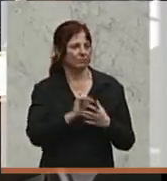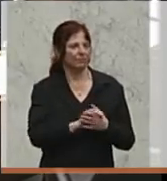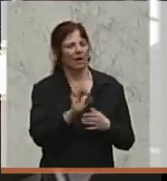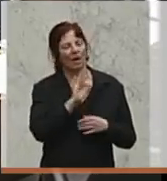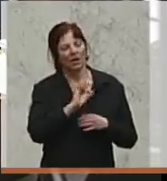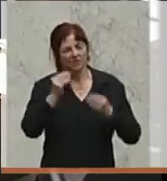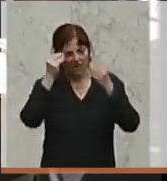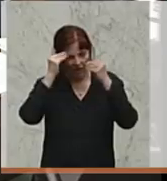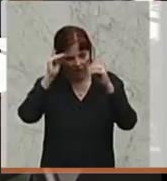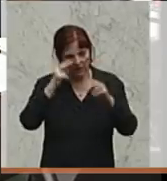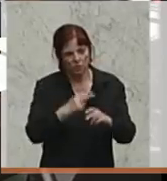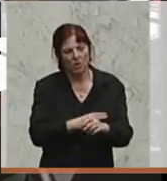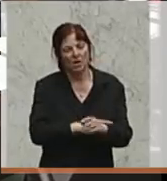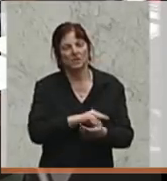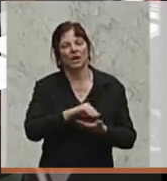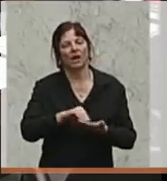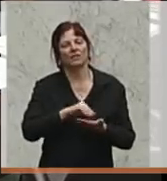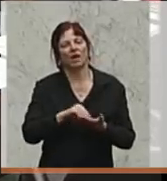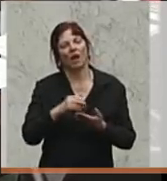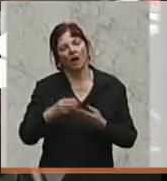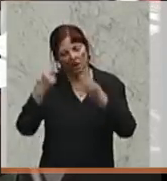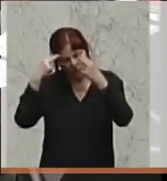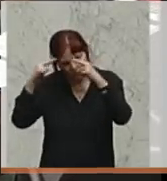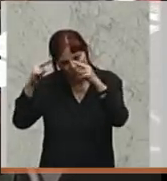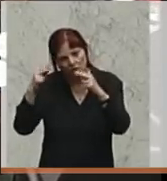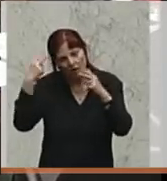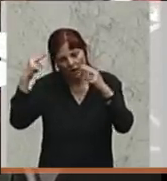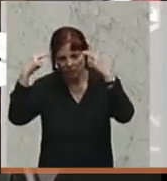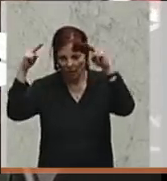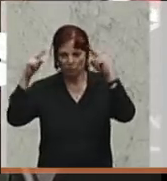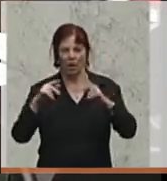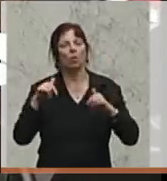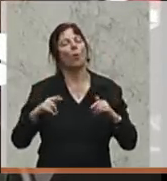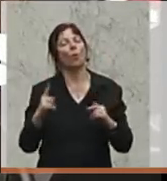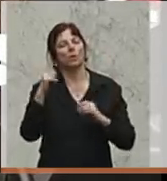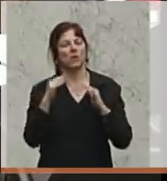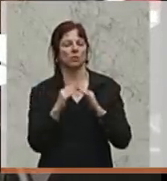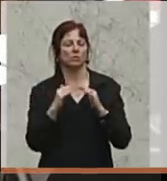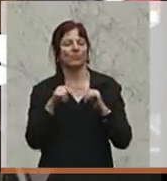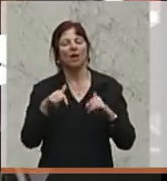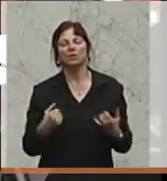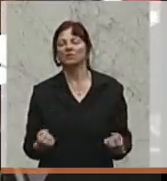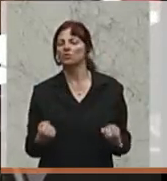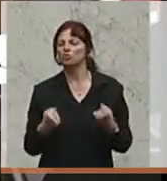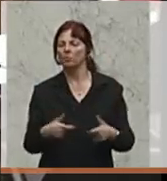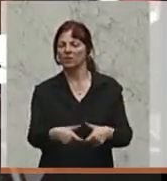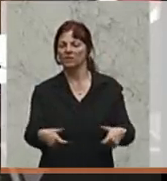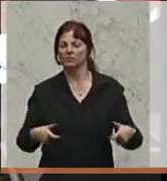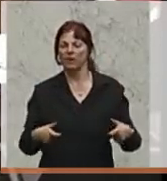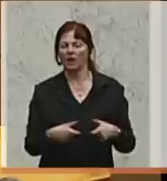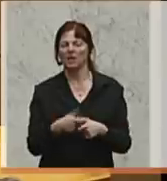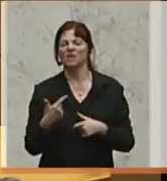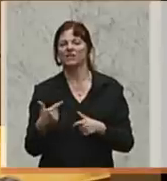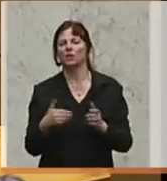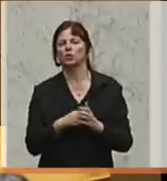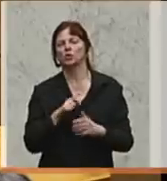der nächste Redner hat es auch schon geschafft. Das ist Johann Hechtl von der SPÖ. 2012 bis 2016